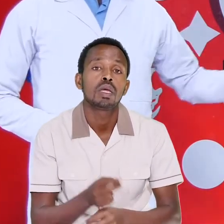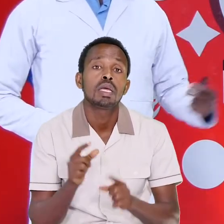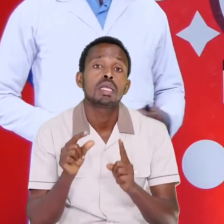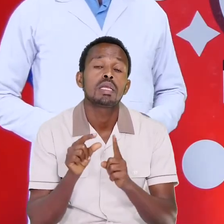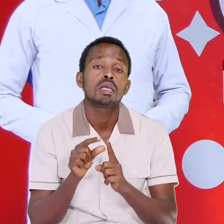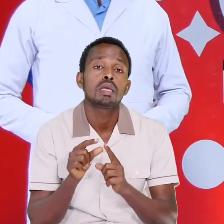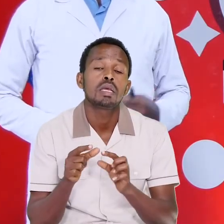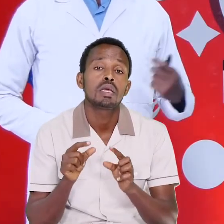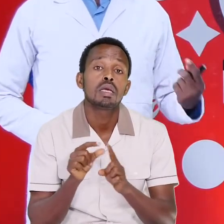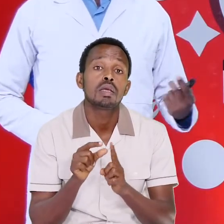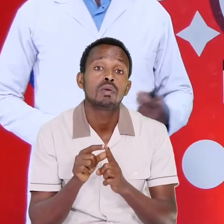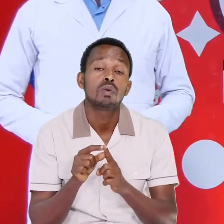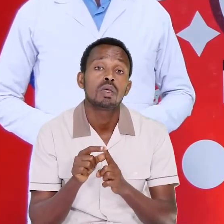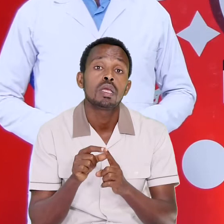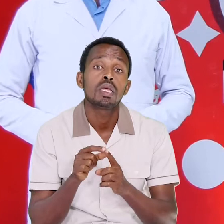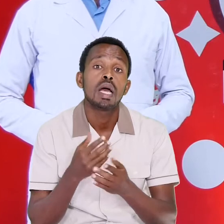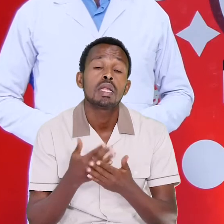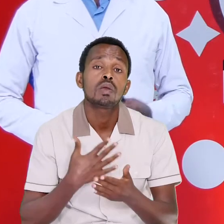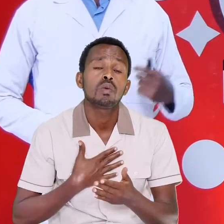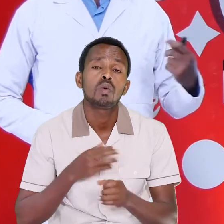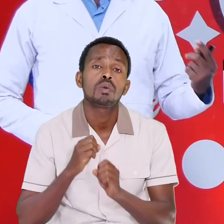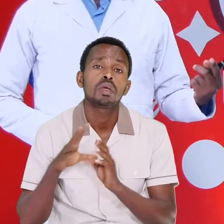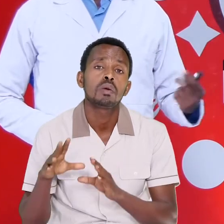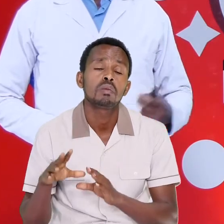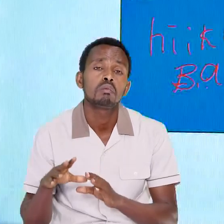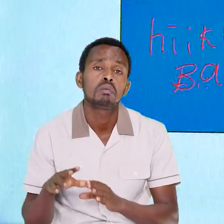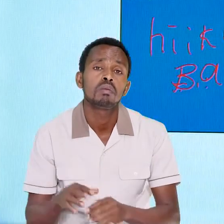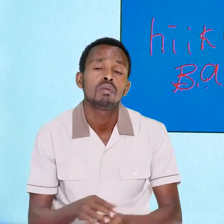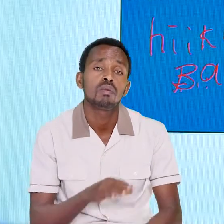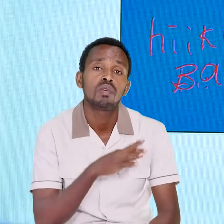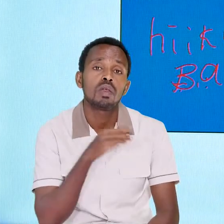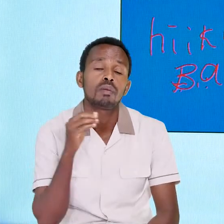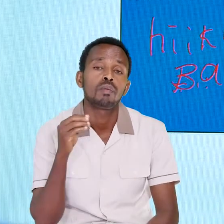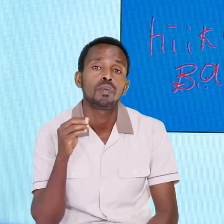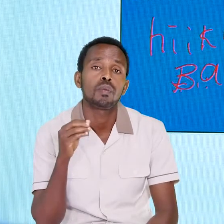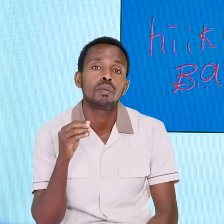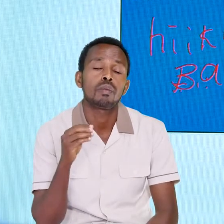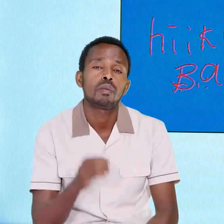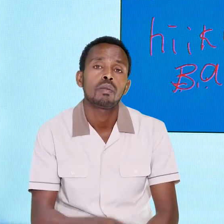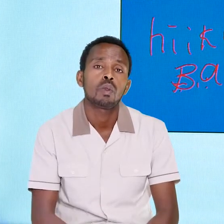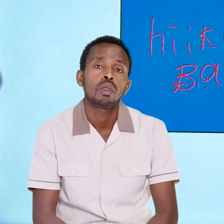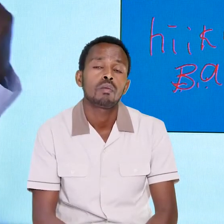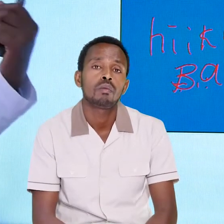jecha qarshiin koo bade jedhuu fi hima qarshiin koo bade jedhuu fi